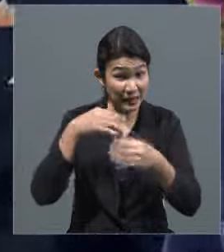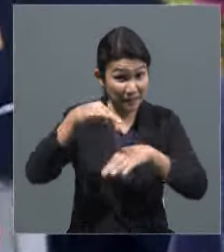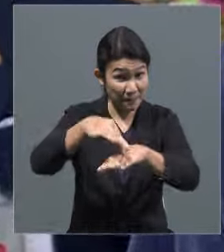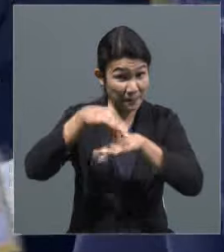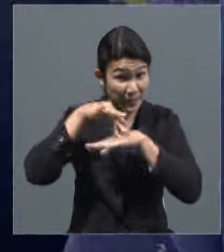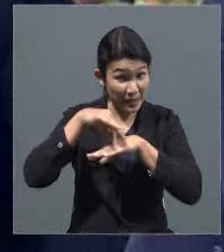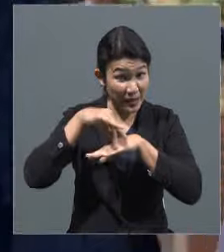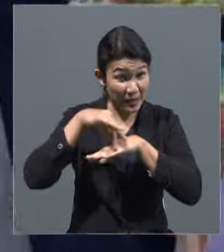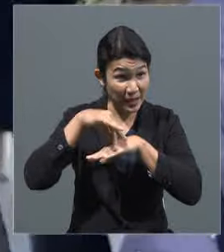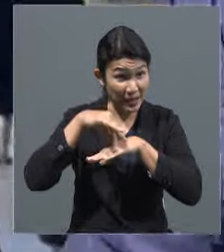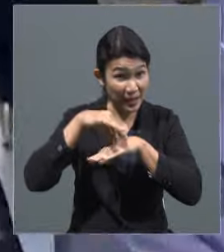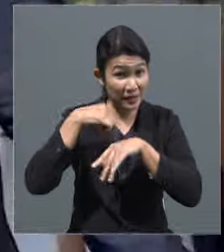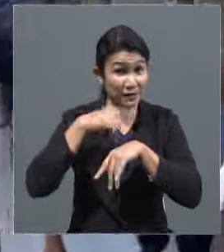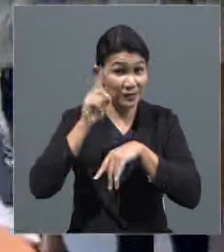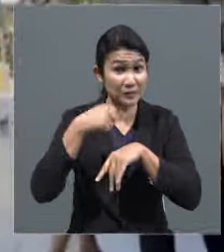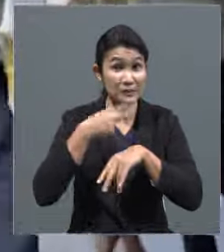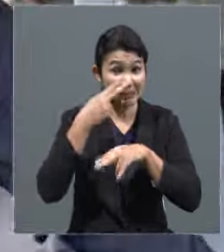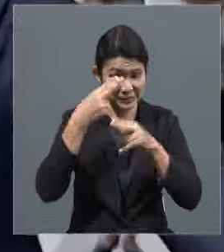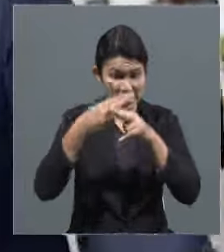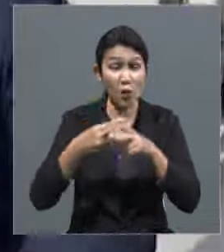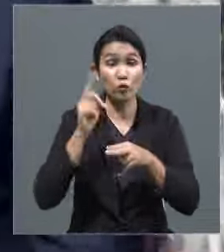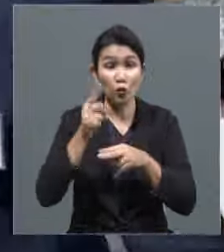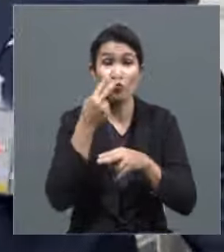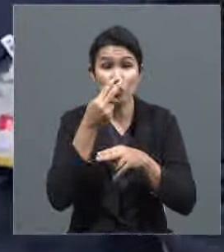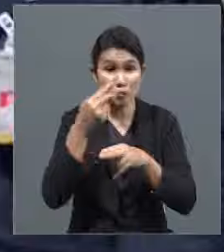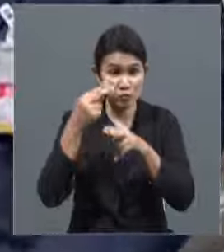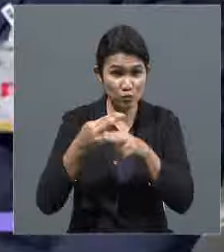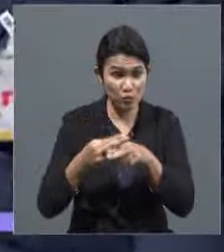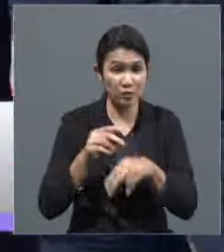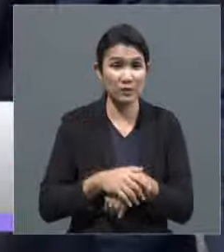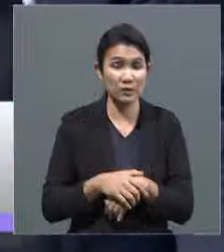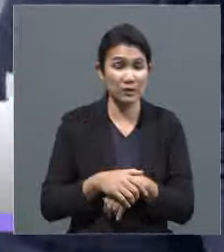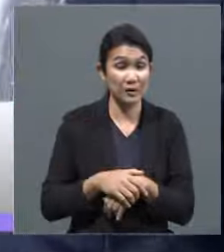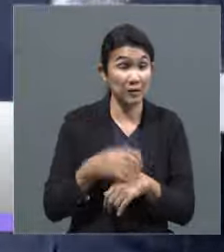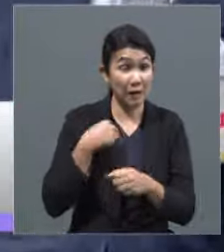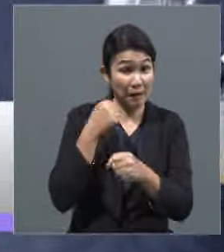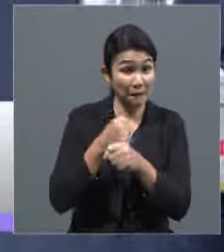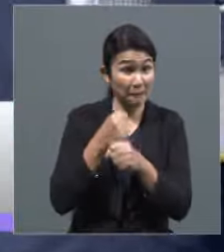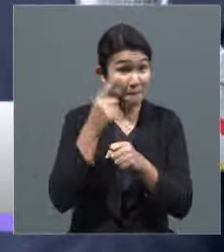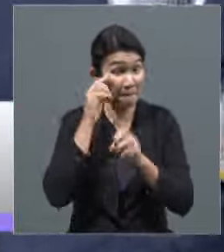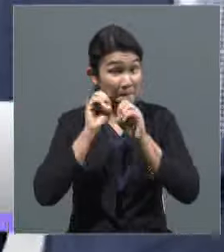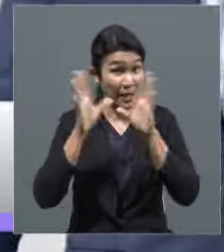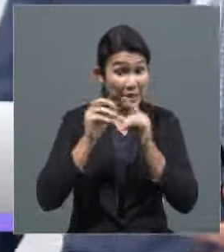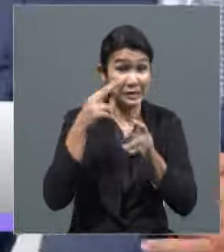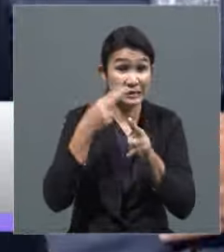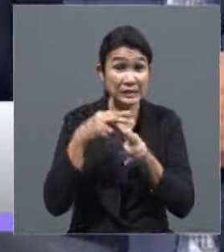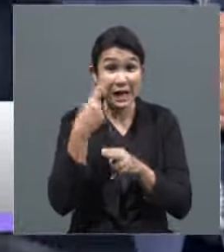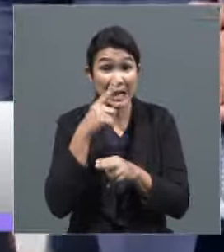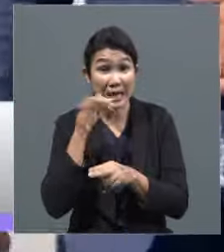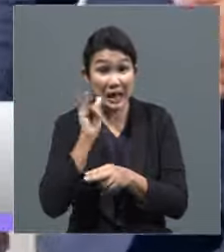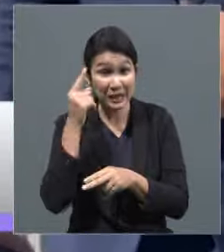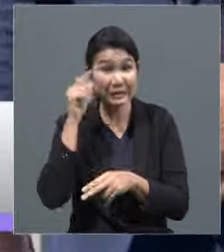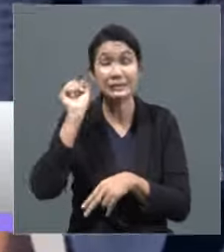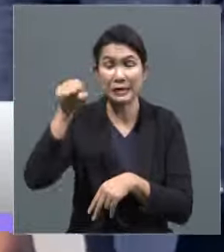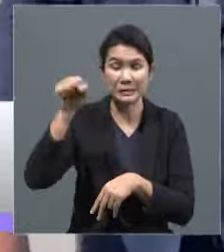เห็นว่าเห็นมีชื่อคุณ ค นที่จะเข้ามาน ั่ ง คือก็คงเห็นหลายชื่อ แต่ยังไม่แน่ชัดว่าเป็นชื่อไห